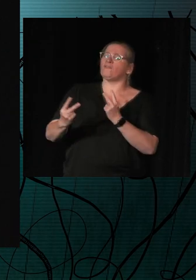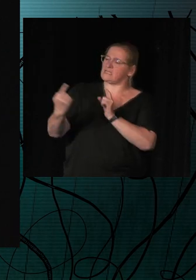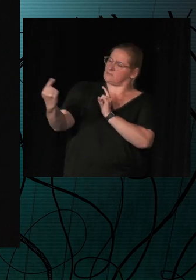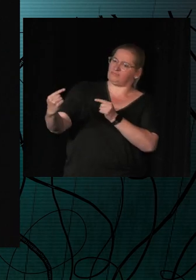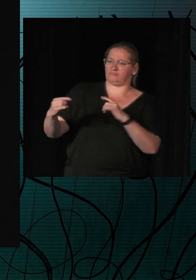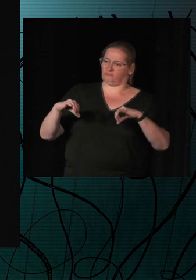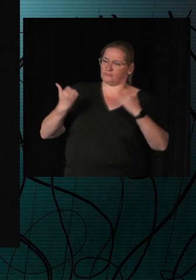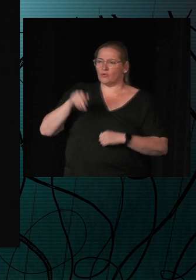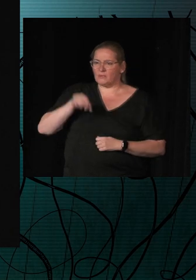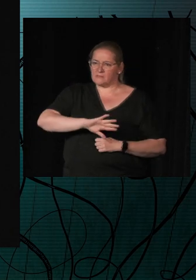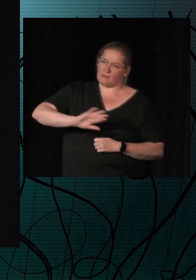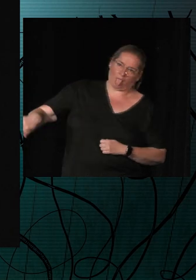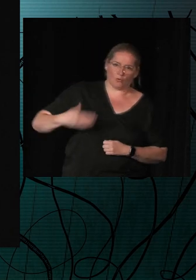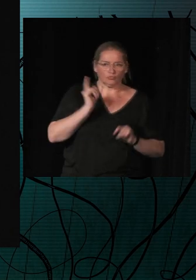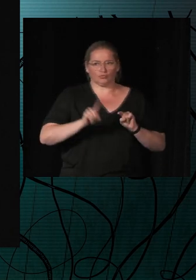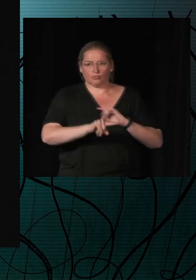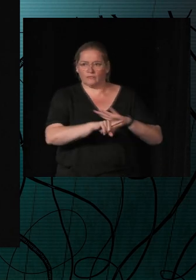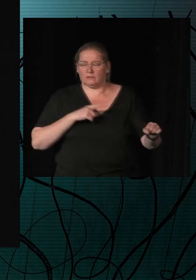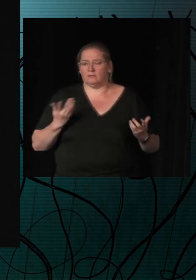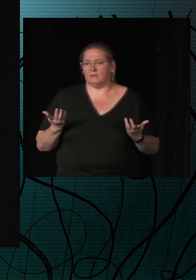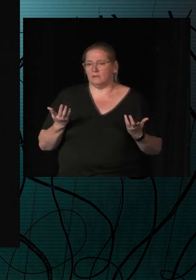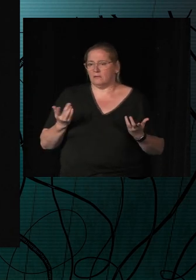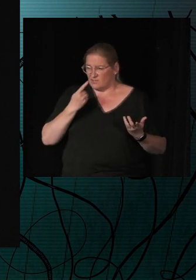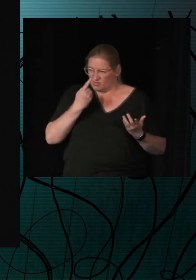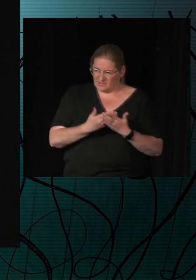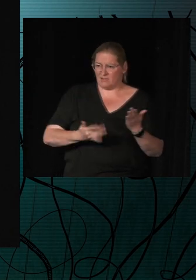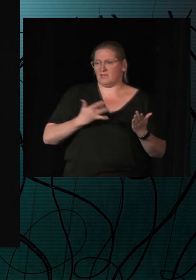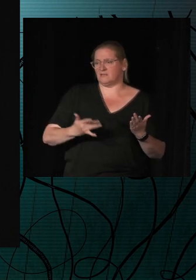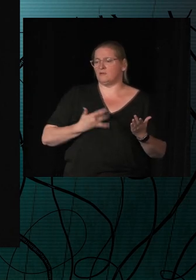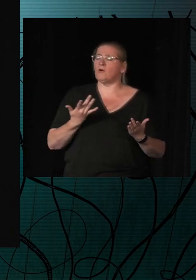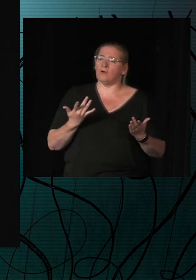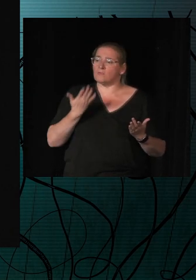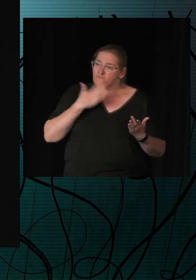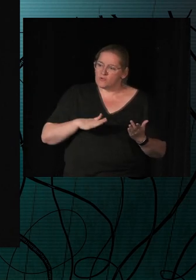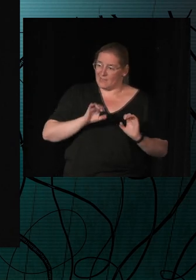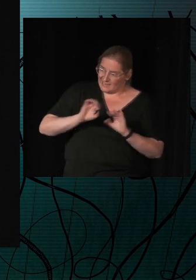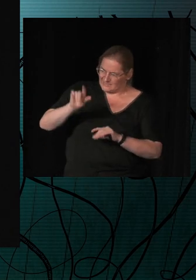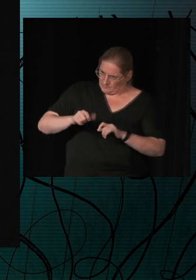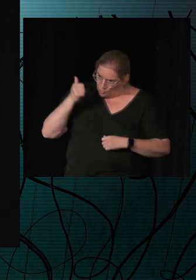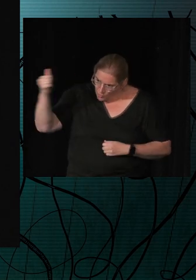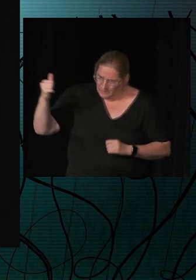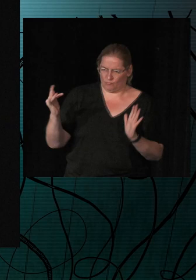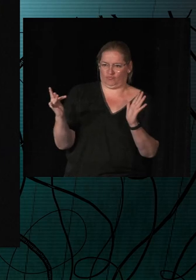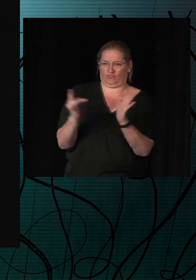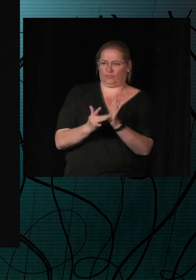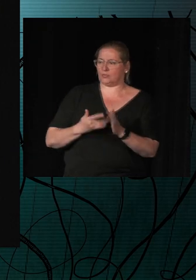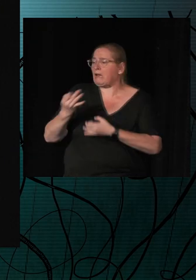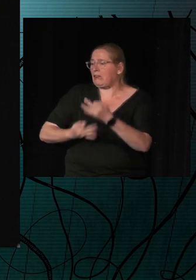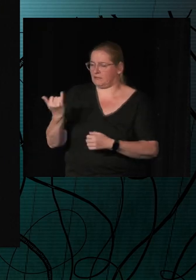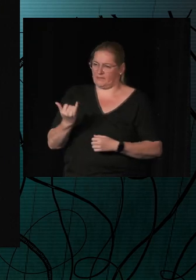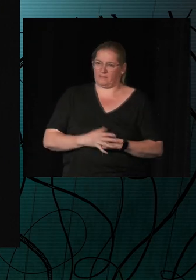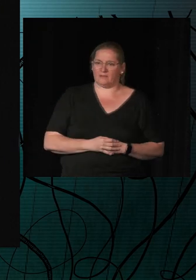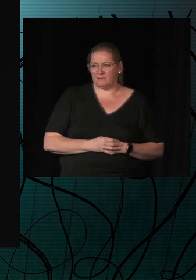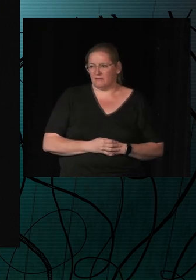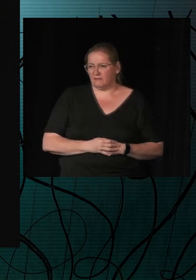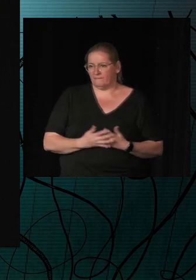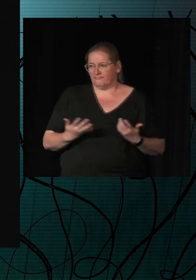hyper intéressant et je trouve que bah ce serait effectivement chouette de laisser un peu plus de place alors bon voilà les soulsl il prennent la place